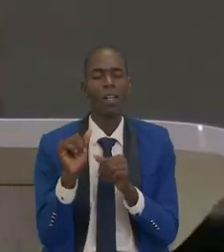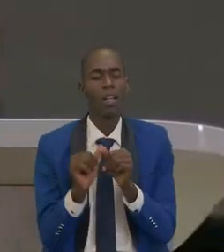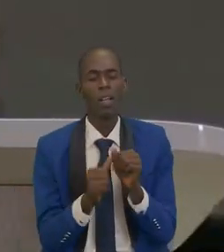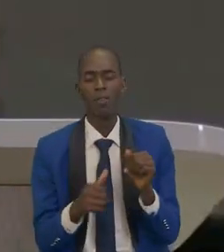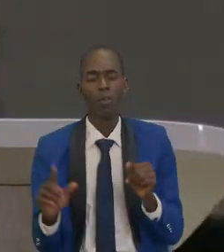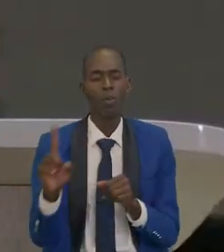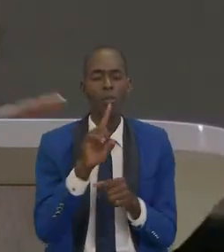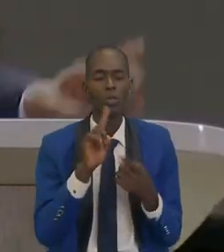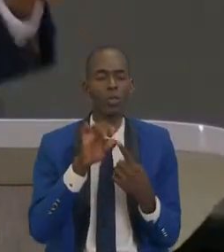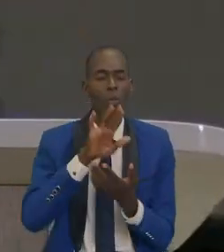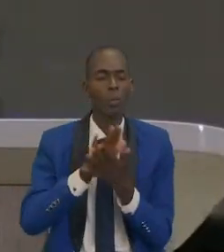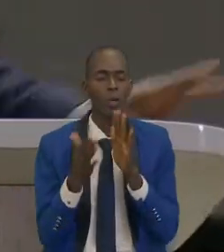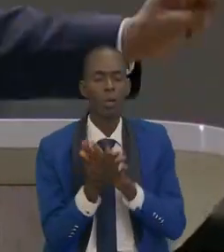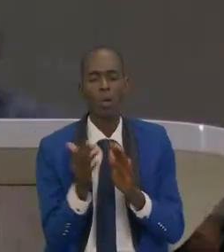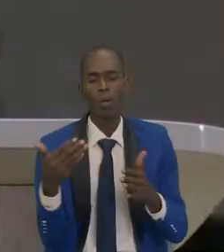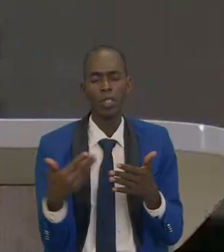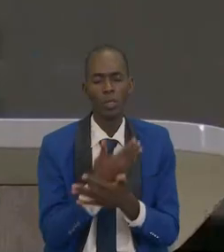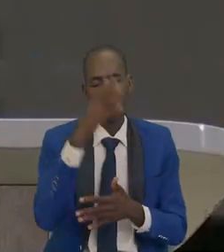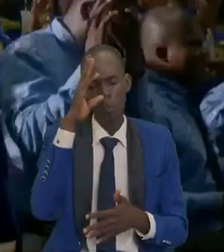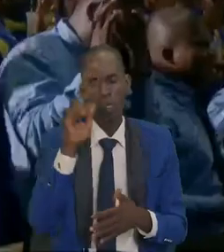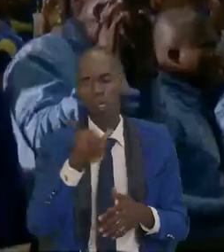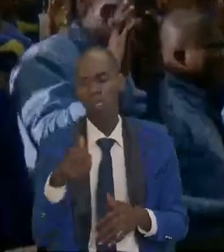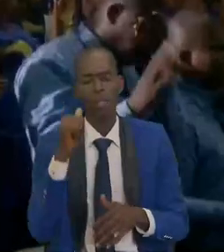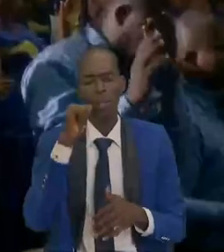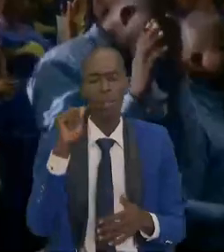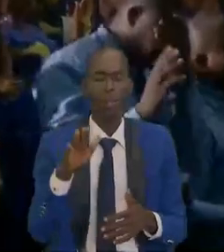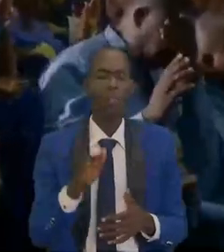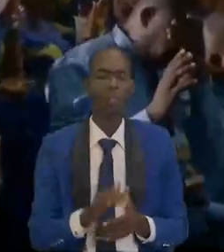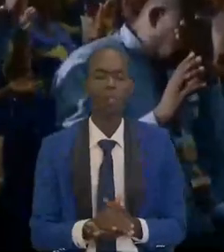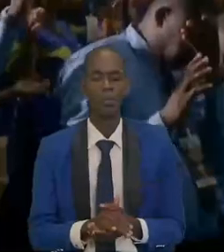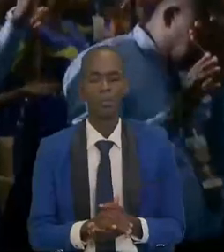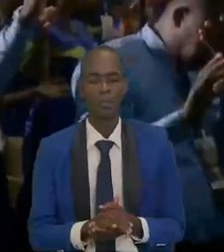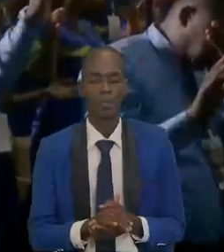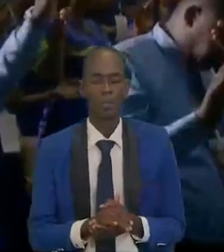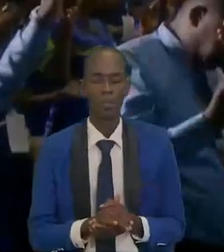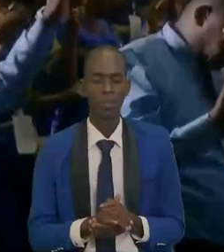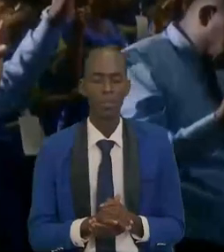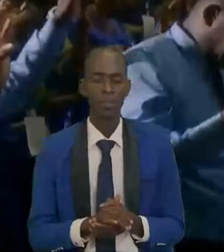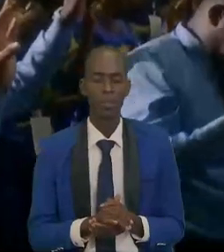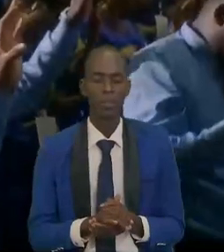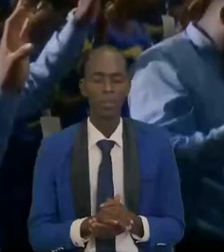Transforme chacun pour devenir un autre homme, une autre femme.